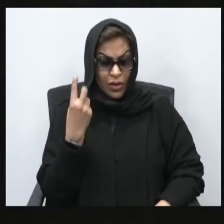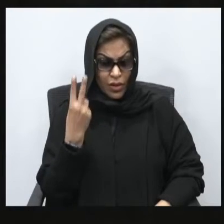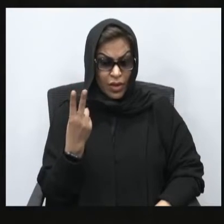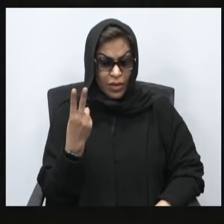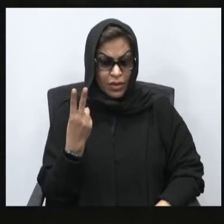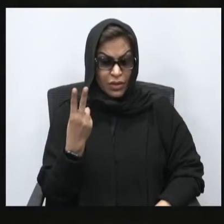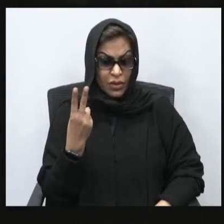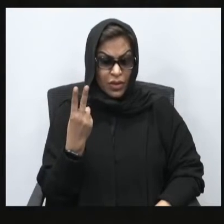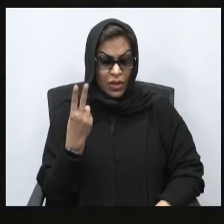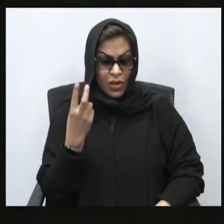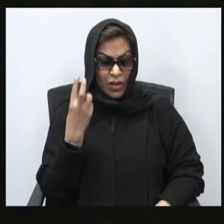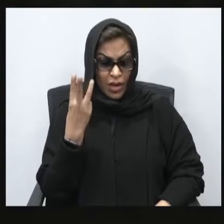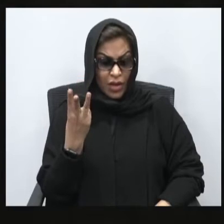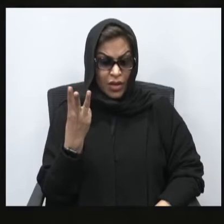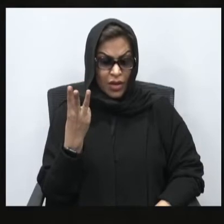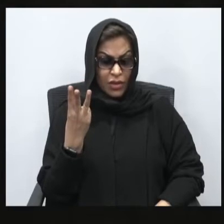اثنان